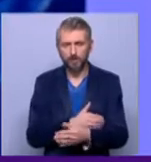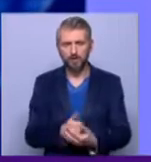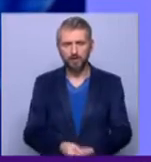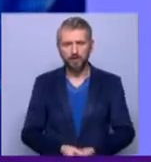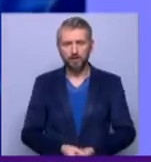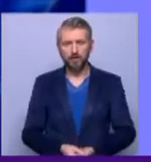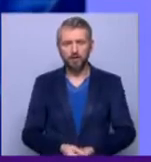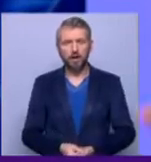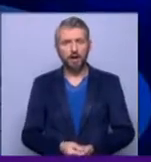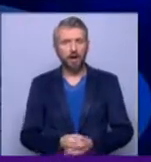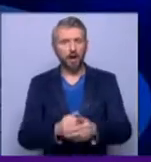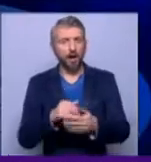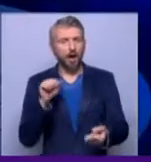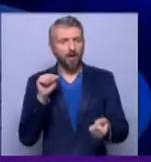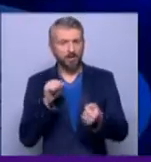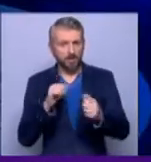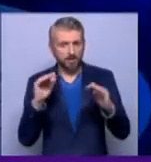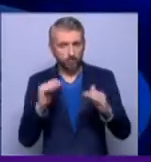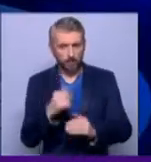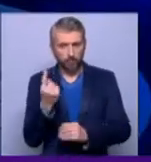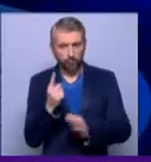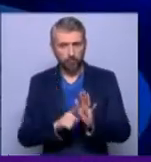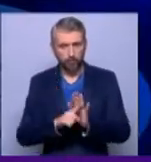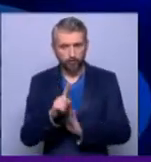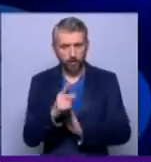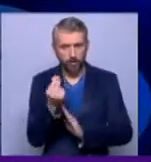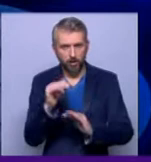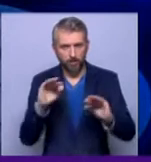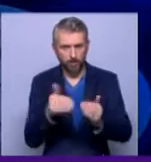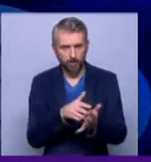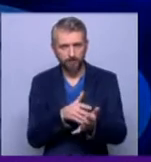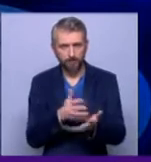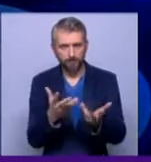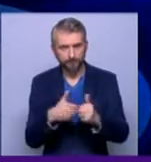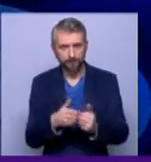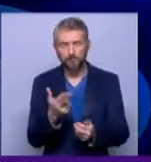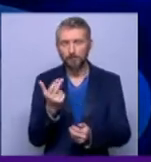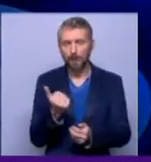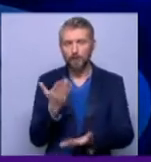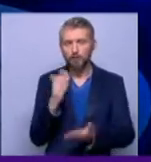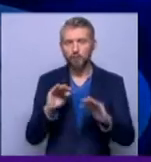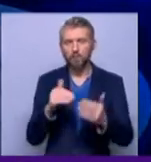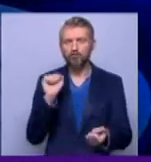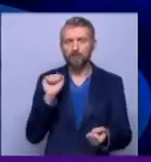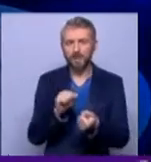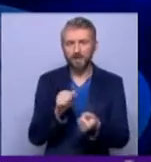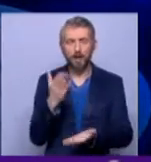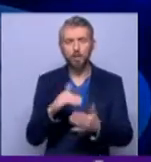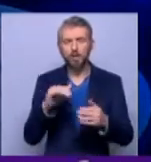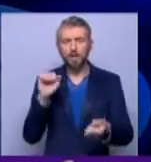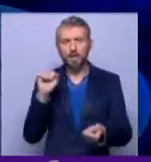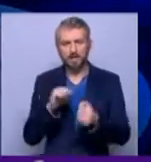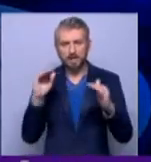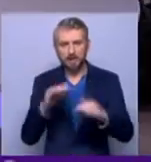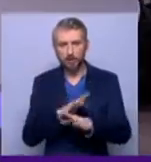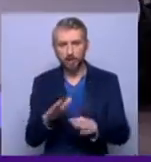споживачу треба падає довше. Тиск, лічильник починає, гроші менше рахувати. Ну, звичайно, якщо менше тиск. А якщо тиск не падає, просто